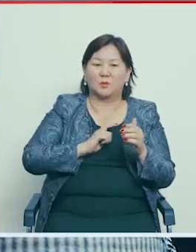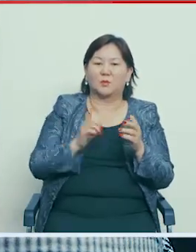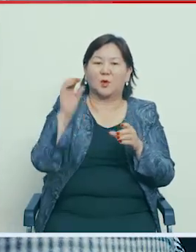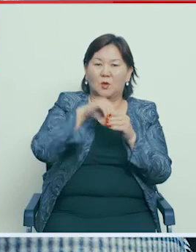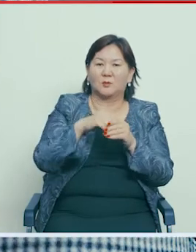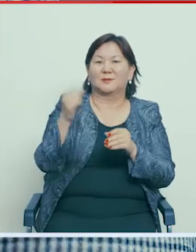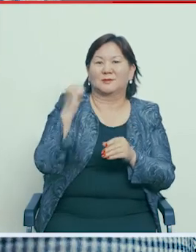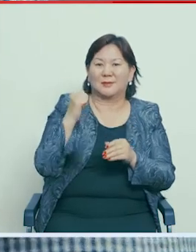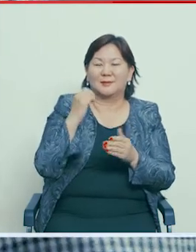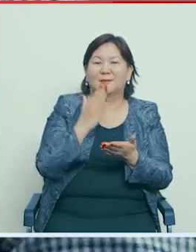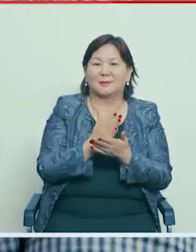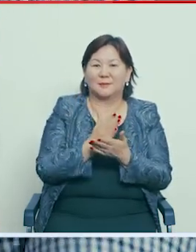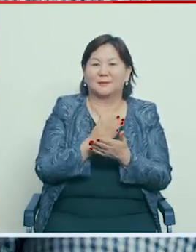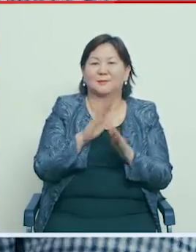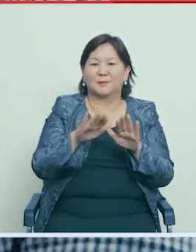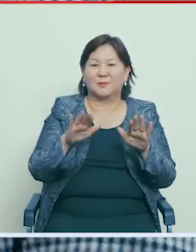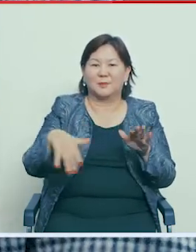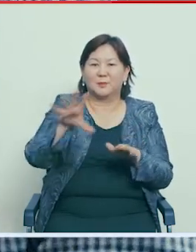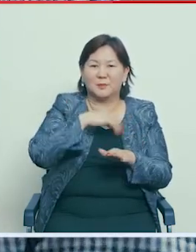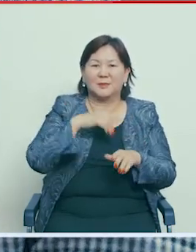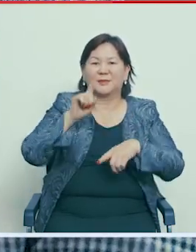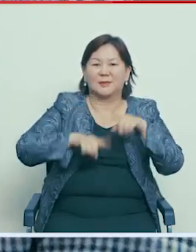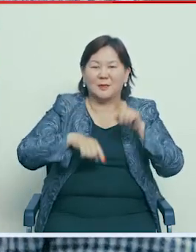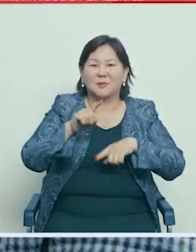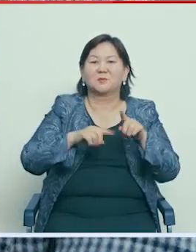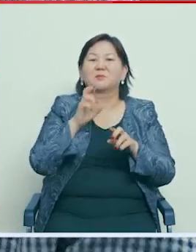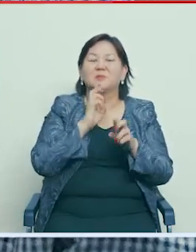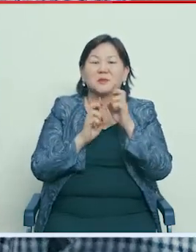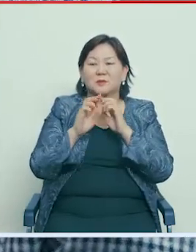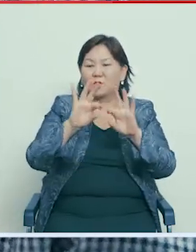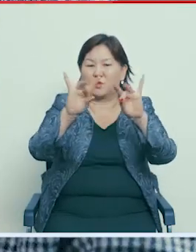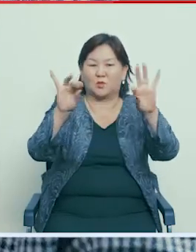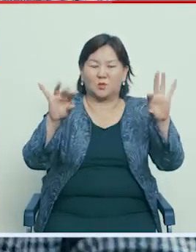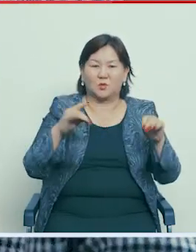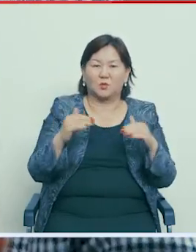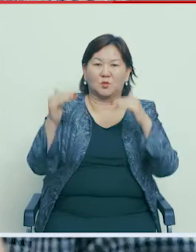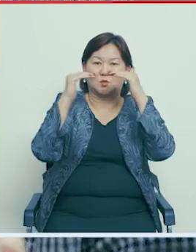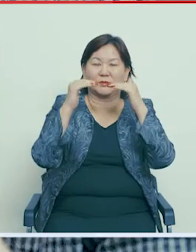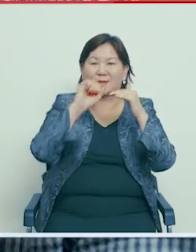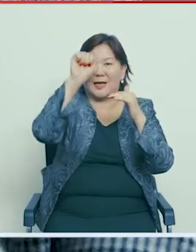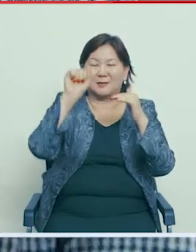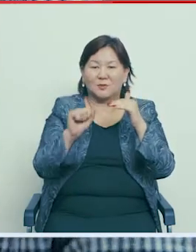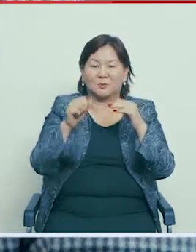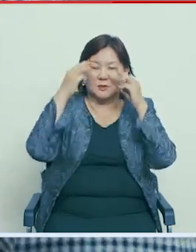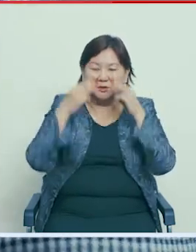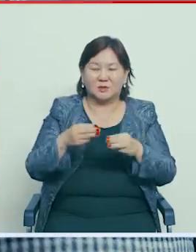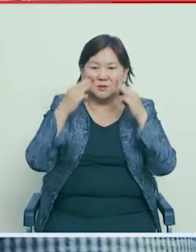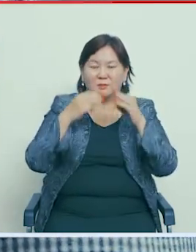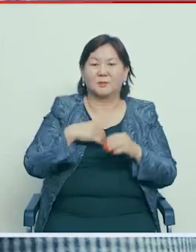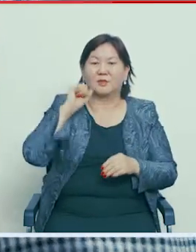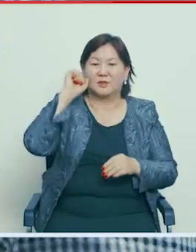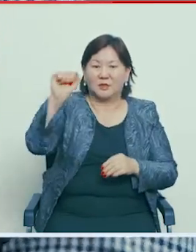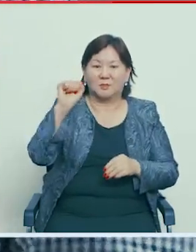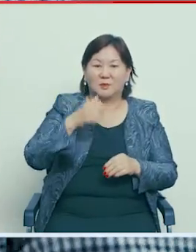хэмжээгээр оруулж чаднаа бидний хүүхдүүд болон бид бүхэн ямар ч бэрхшээлтэй хүн бэ өөрийнхөө төвшөнд асуудлаа шийдээд ингээд бид өөрсдөө тэмцэж чадах юм